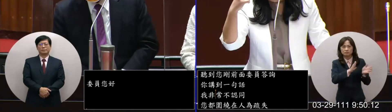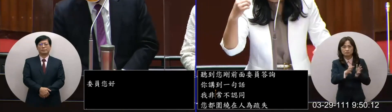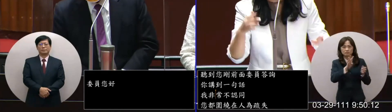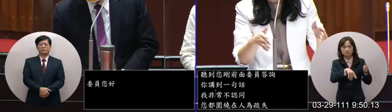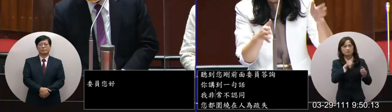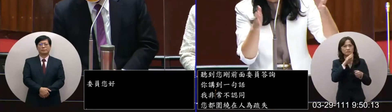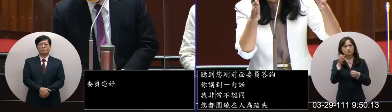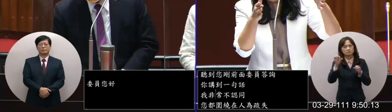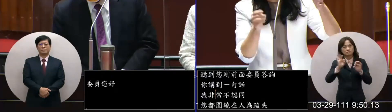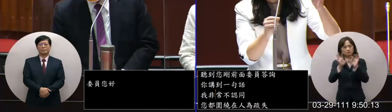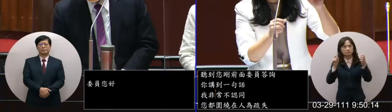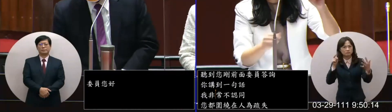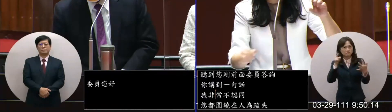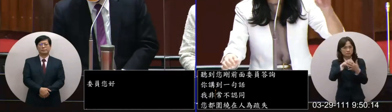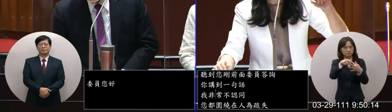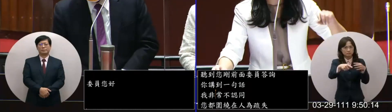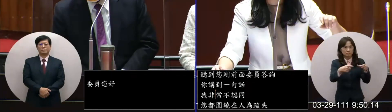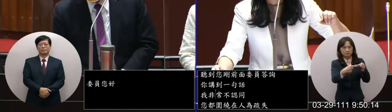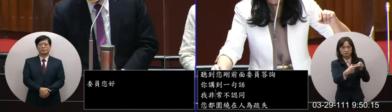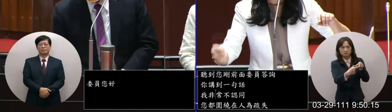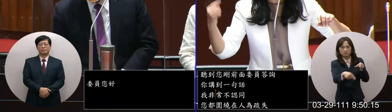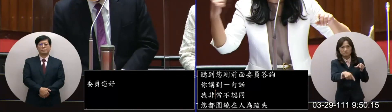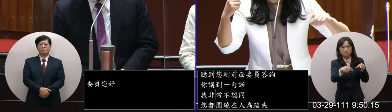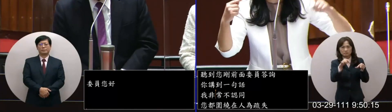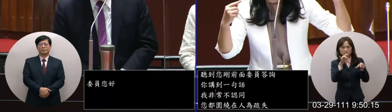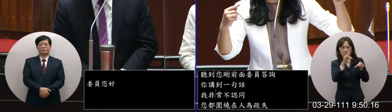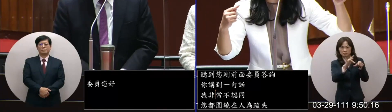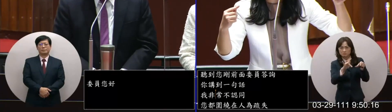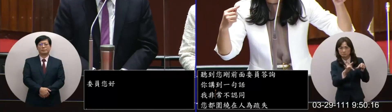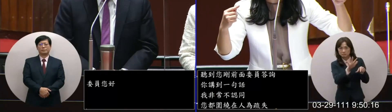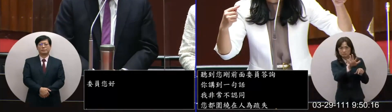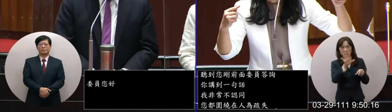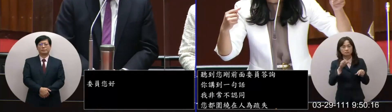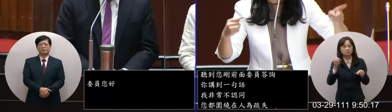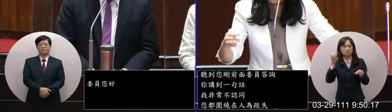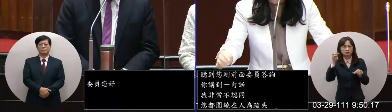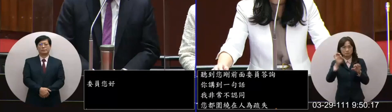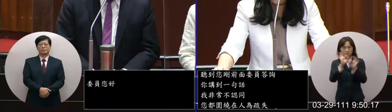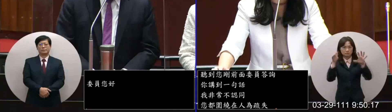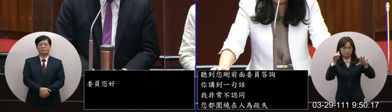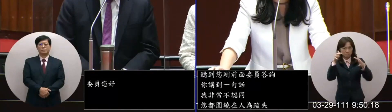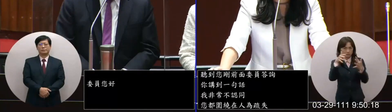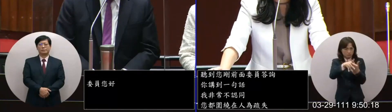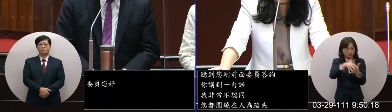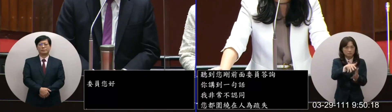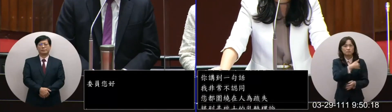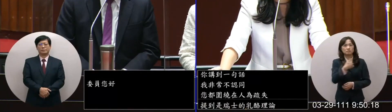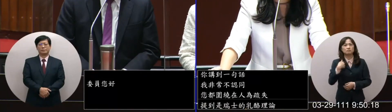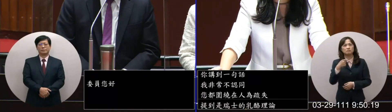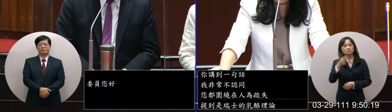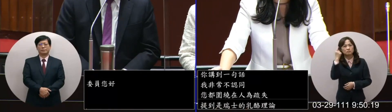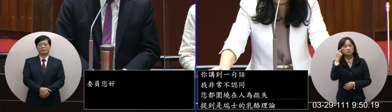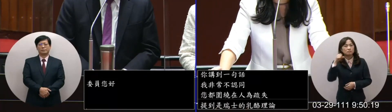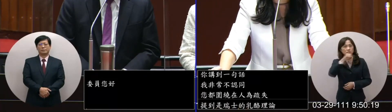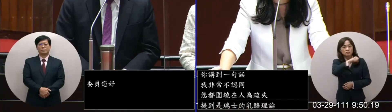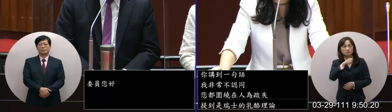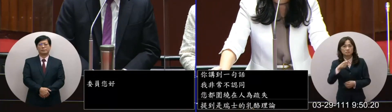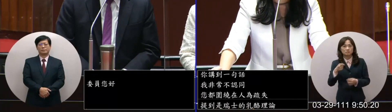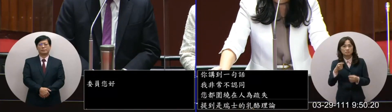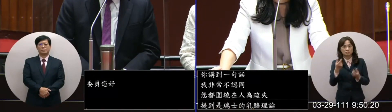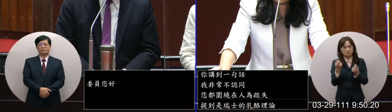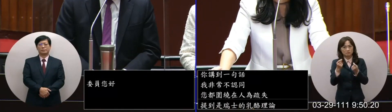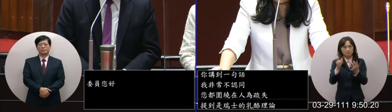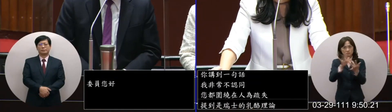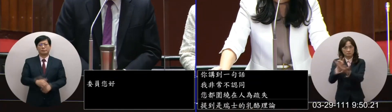光从这里透过去的时候，那个鲁洛一片一片的很多洞，然后那个光就可以照过去。那、啊、你是觉得我们台湾电力系统现在跟鲁洛一样很多洞